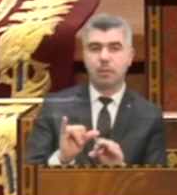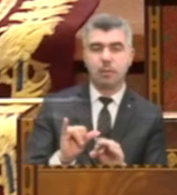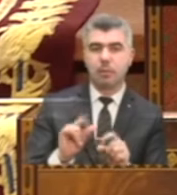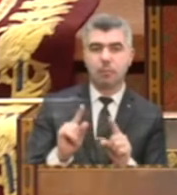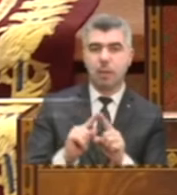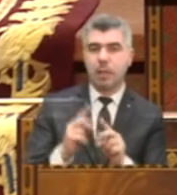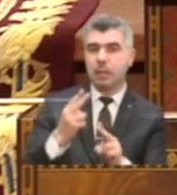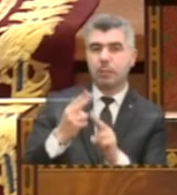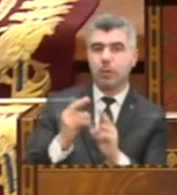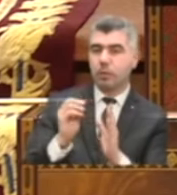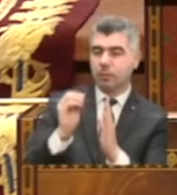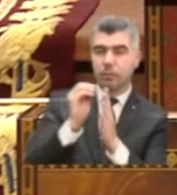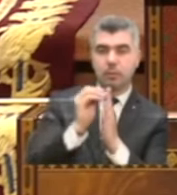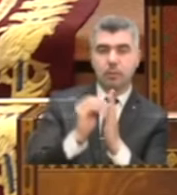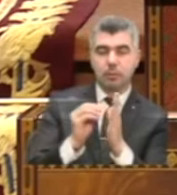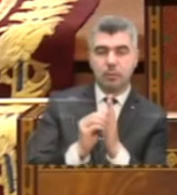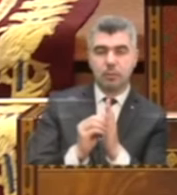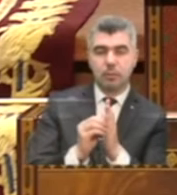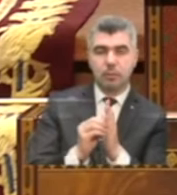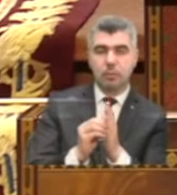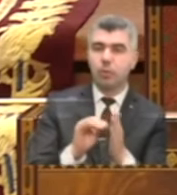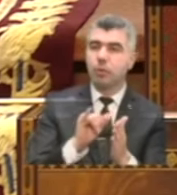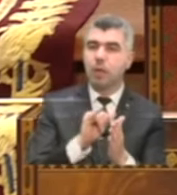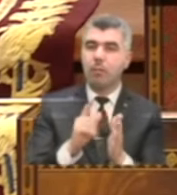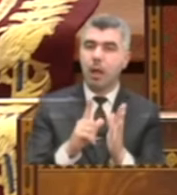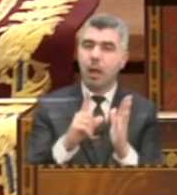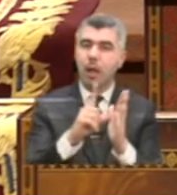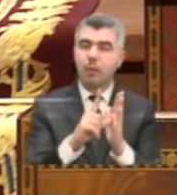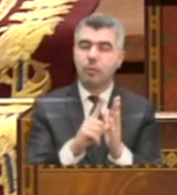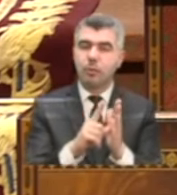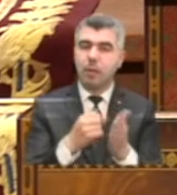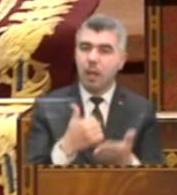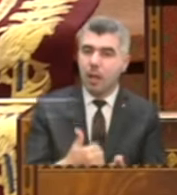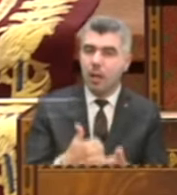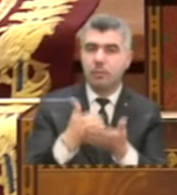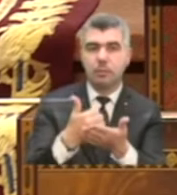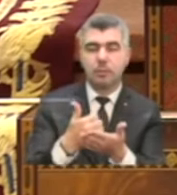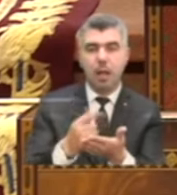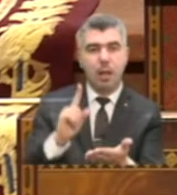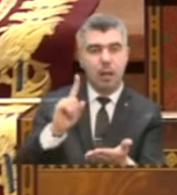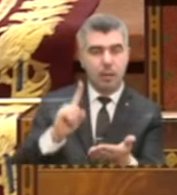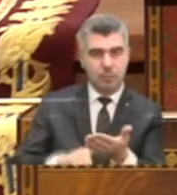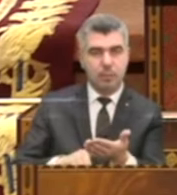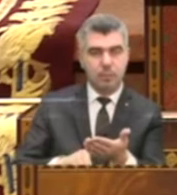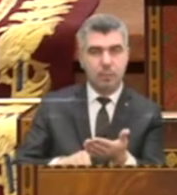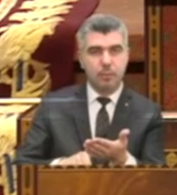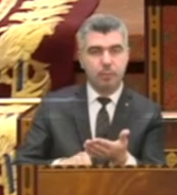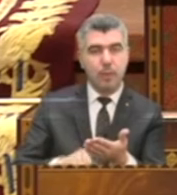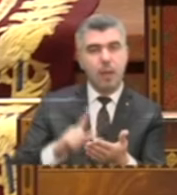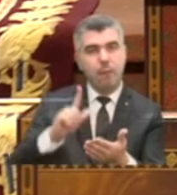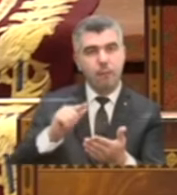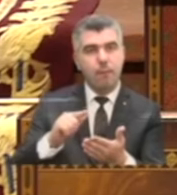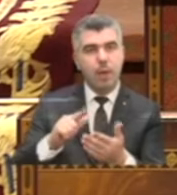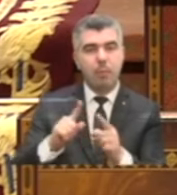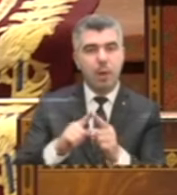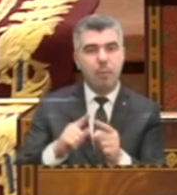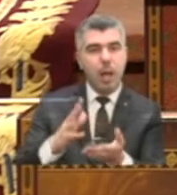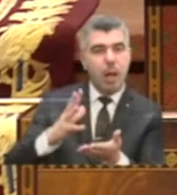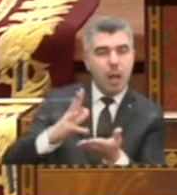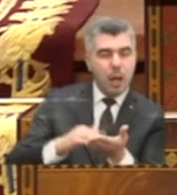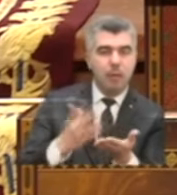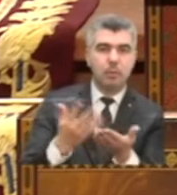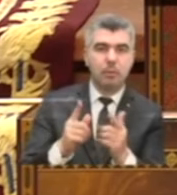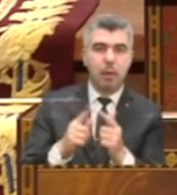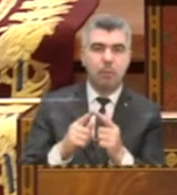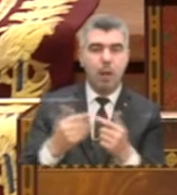التسجيل، وبالتالي كيتحرموا من هذا الشواهد. وانتم كتعرفوا الامتيازات اللي عاد تعطيها هذه البطاقه،